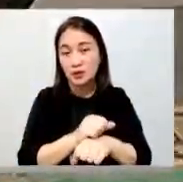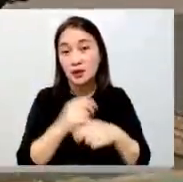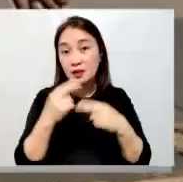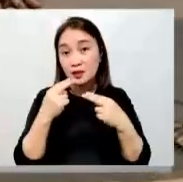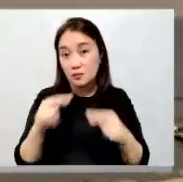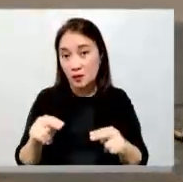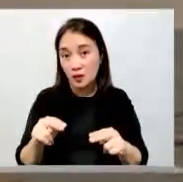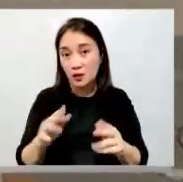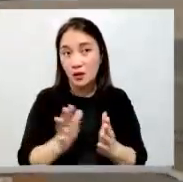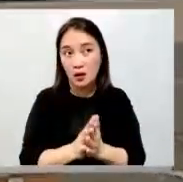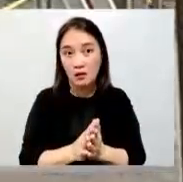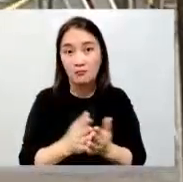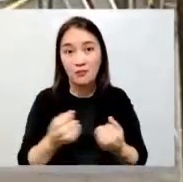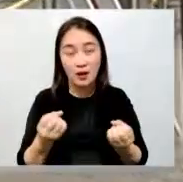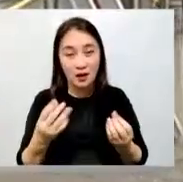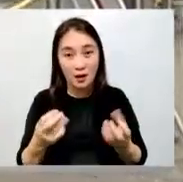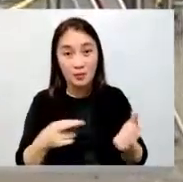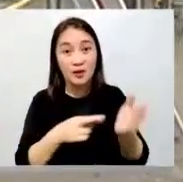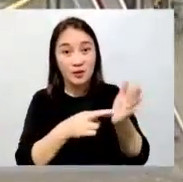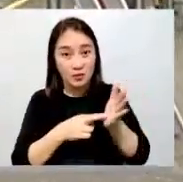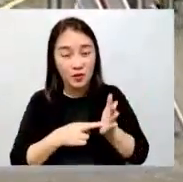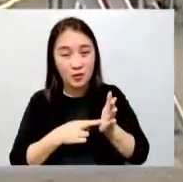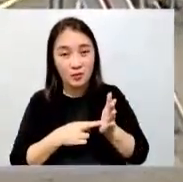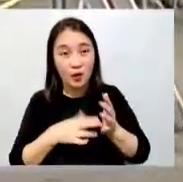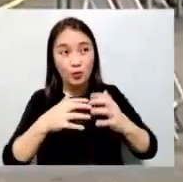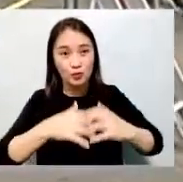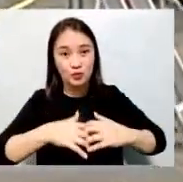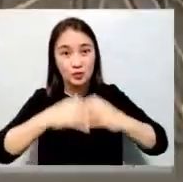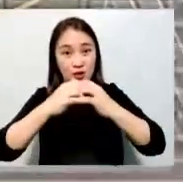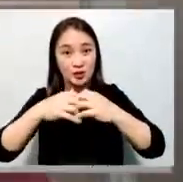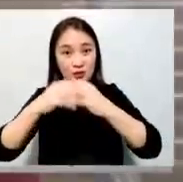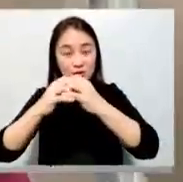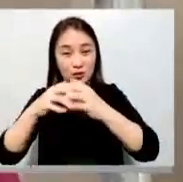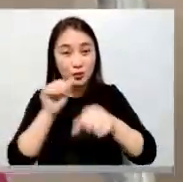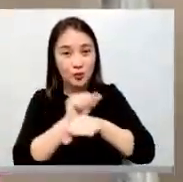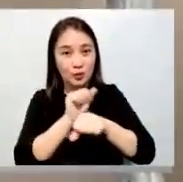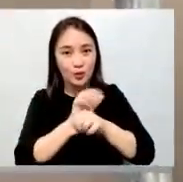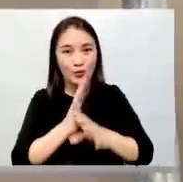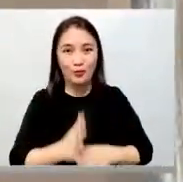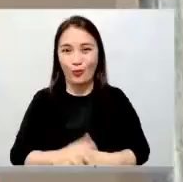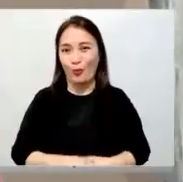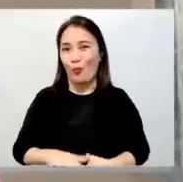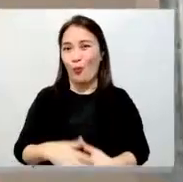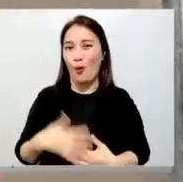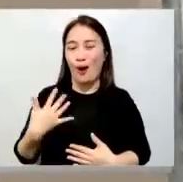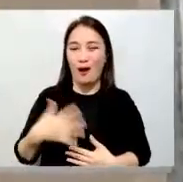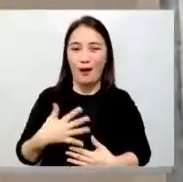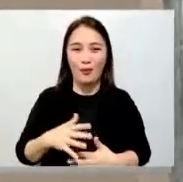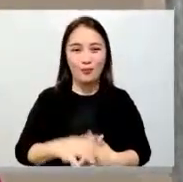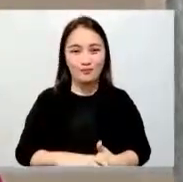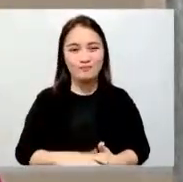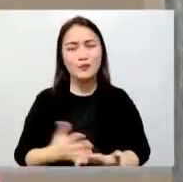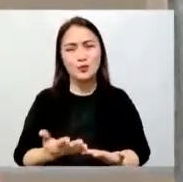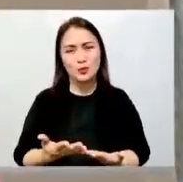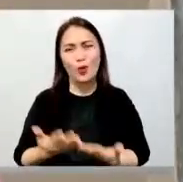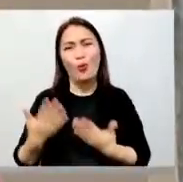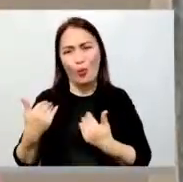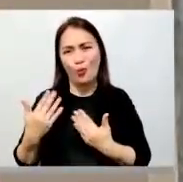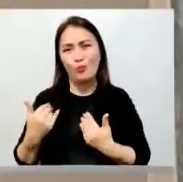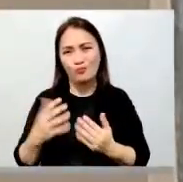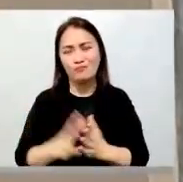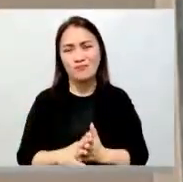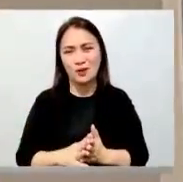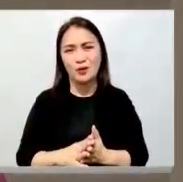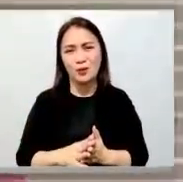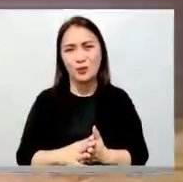in-demand ng mga construction workers sa susunod na taon, ikanatuwa yan ni June. Sana sir, number one po rin supporting dun sir, matuloy po yun para